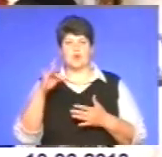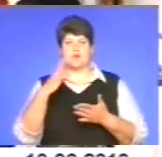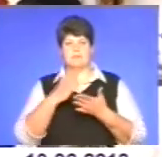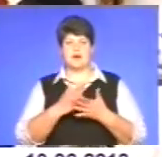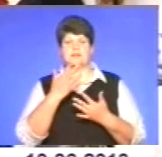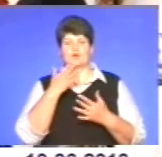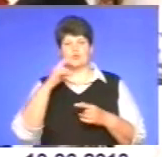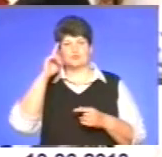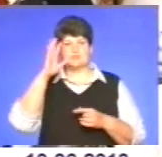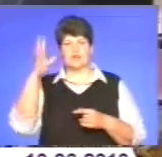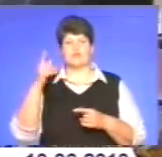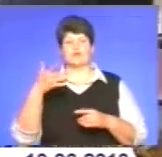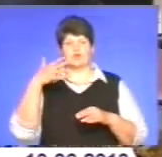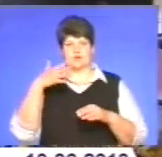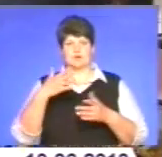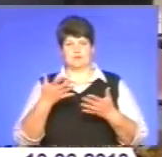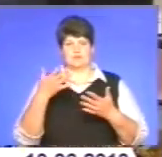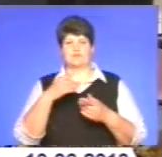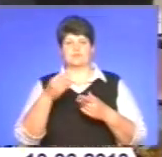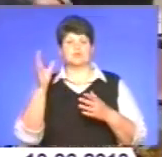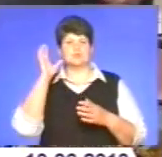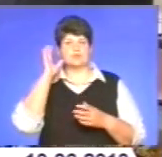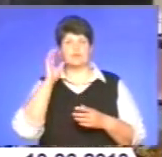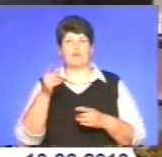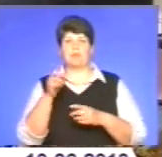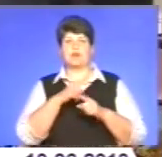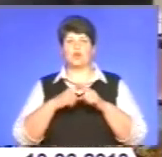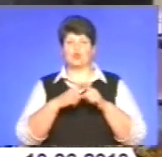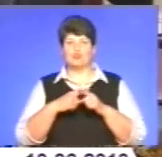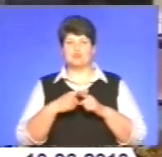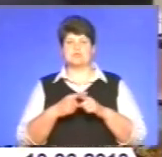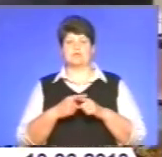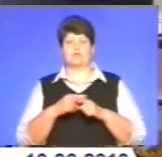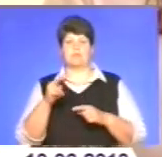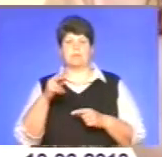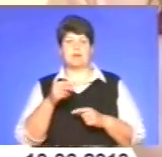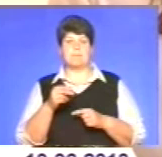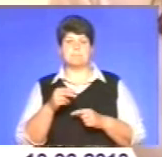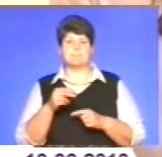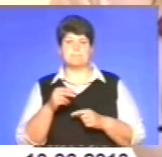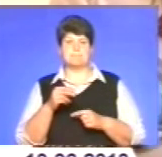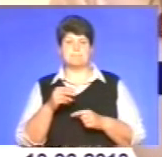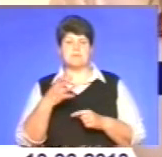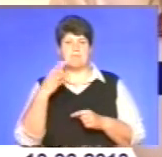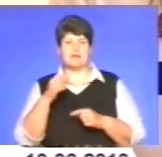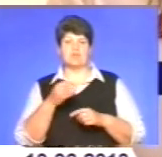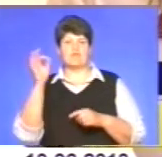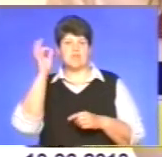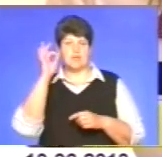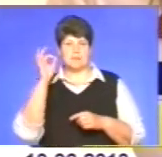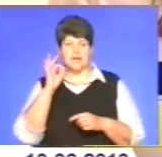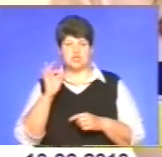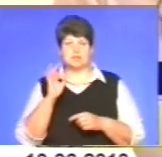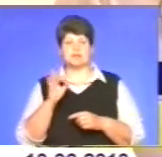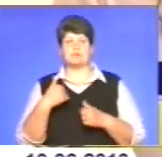не лише на Тернопільщині, але й у Білорусі, Прибалтиці, Польщі та Німеччині. Працюючи над сьогоднішнім святом, ми отримали